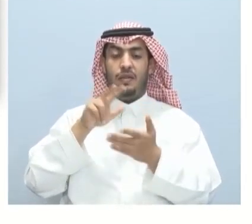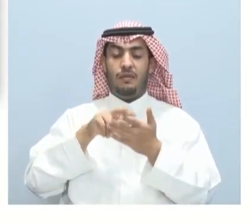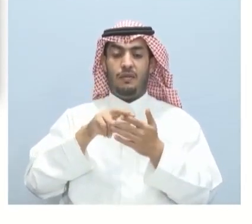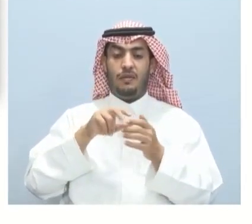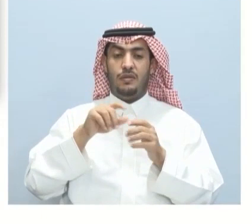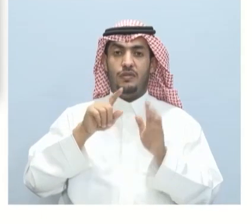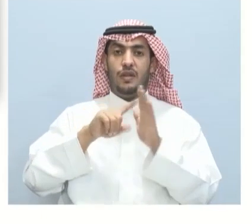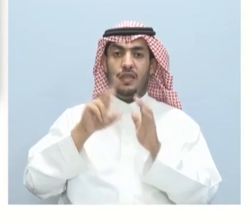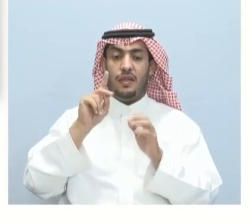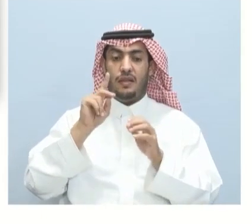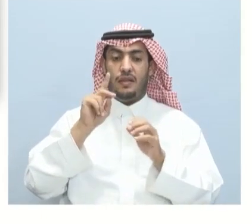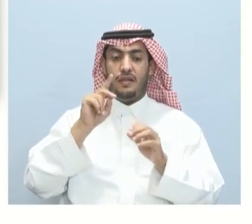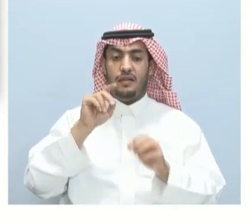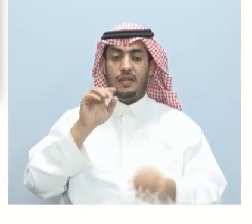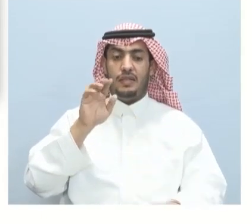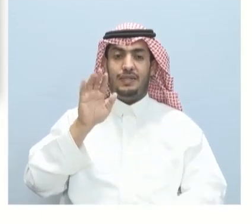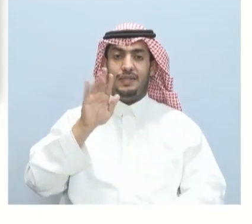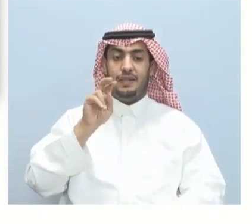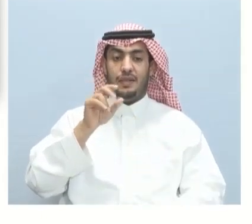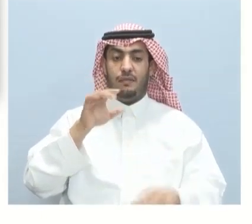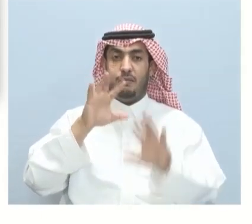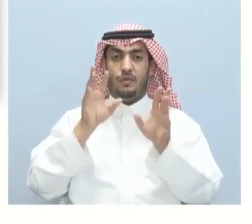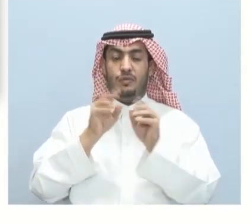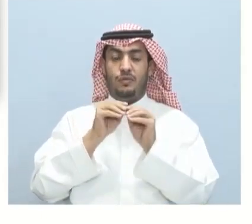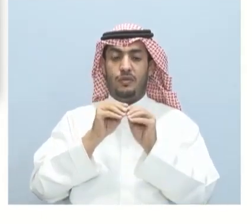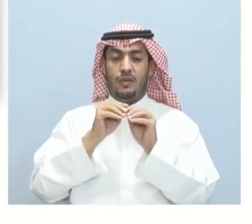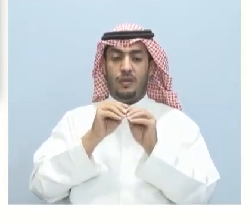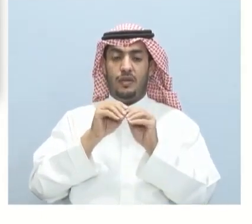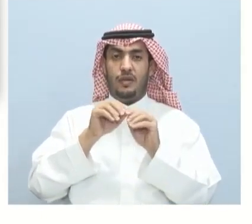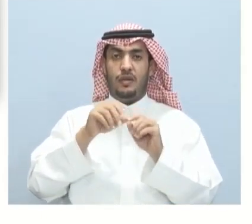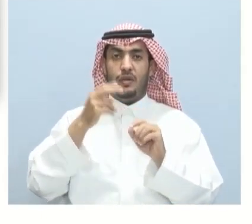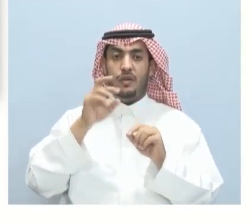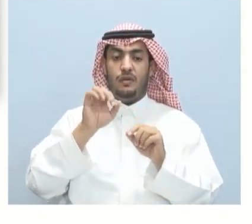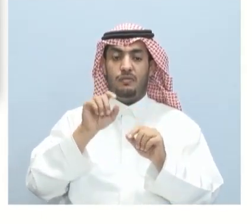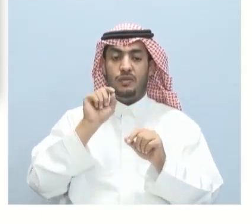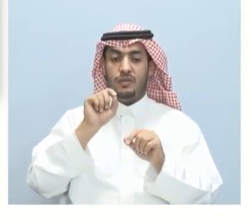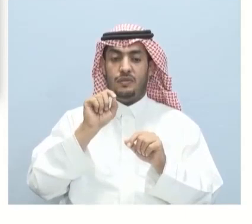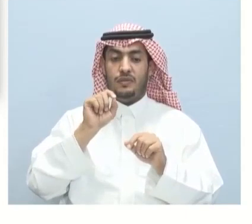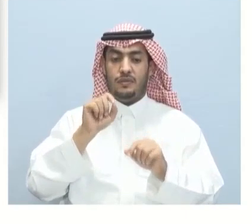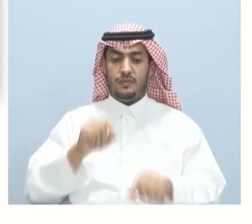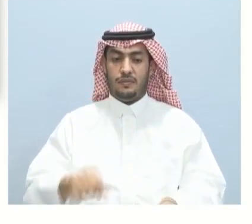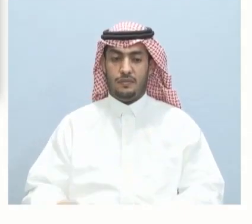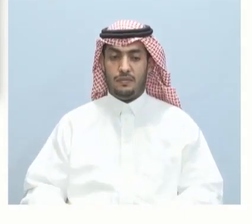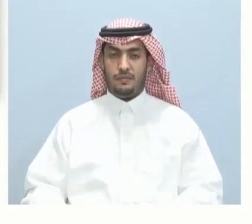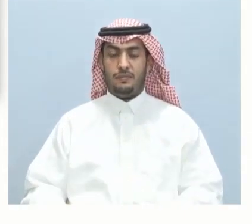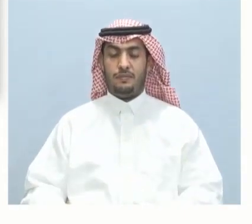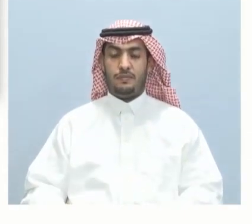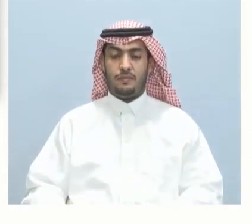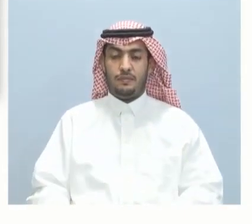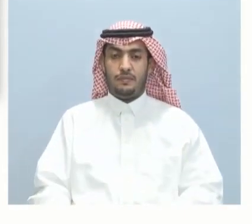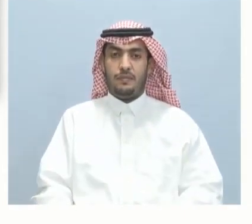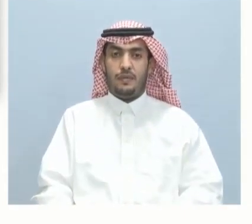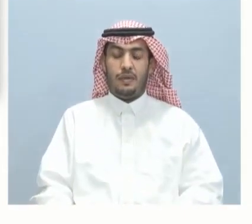الشرط الثاني وهو ماذا سيجما العزوم تساوي صفر فسن طبق الان قانون سيجما العزوم